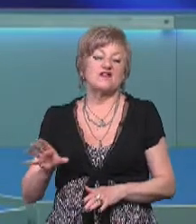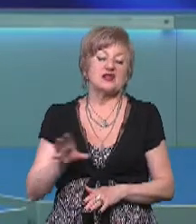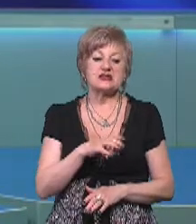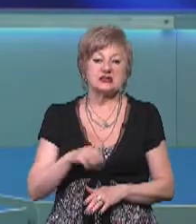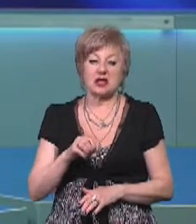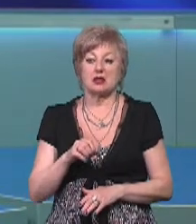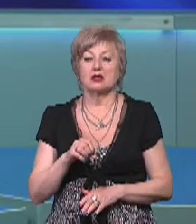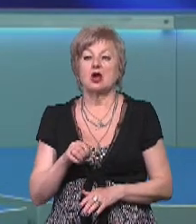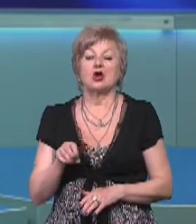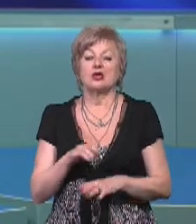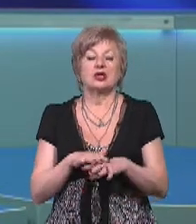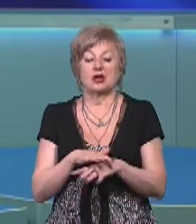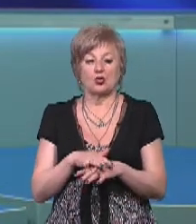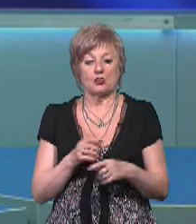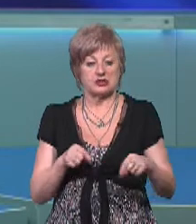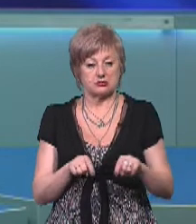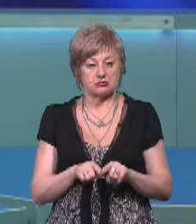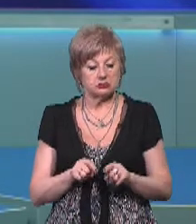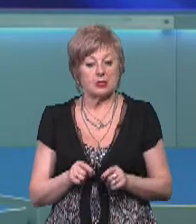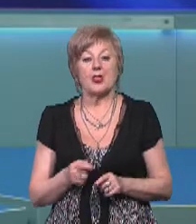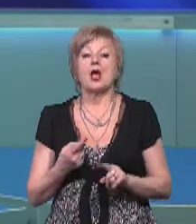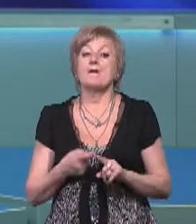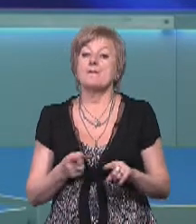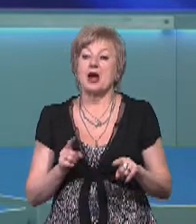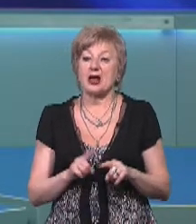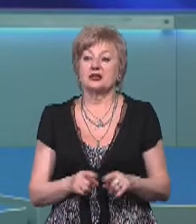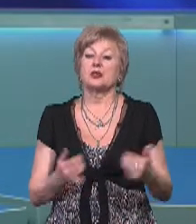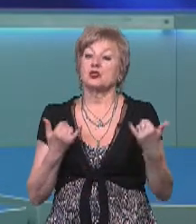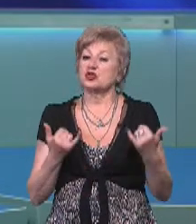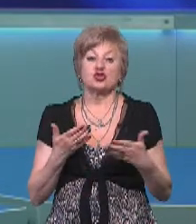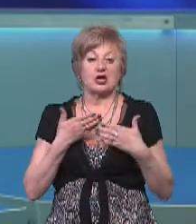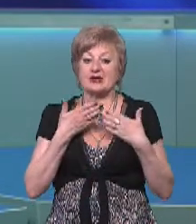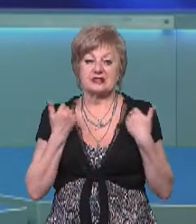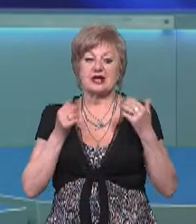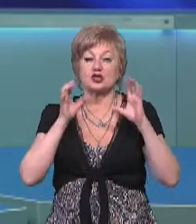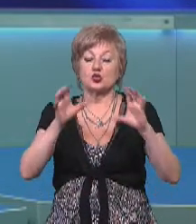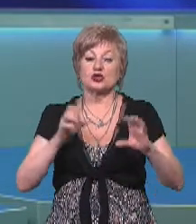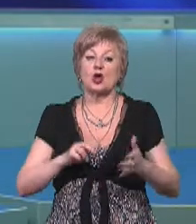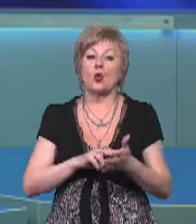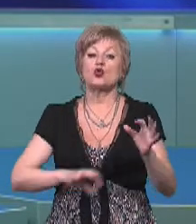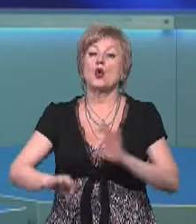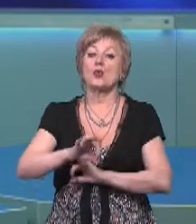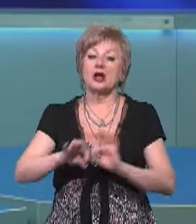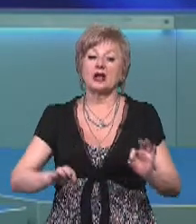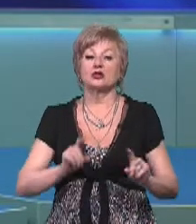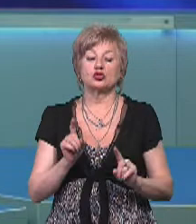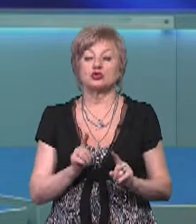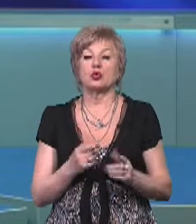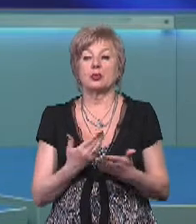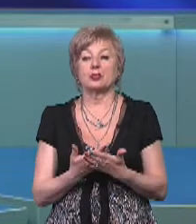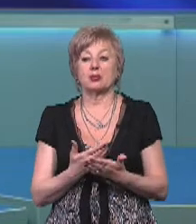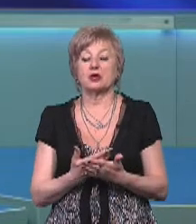для всіх територіальних громад. І тому наразі немає законопроєктів, які, наприклад, визначали